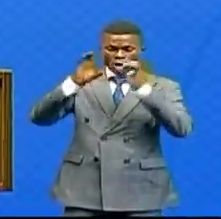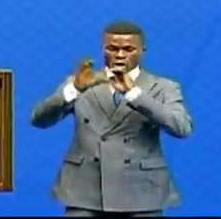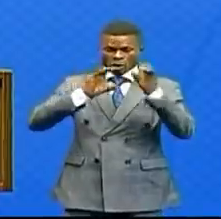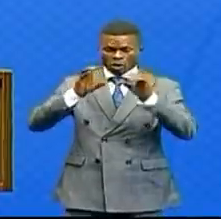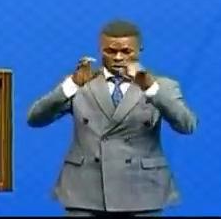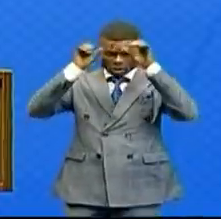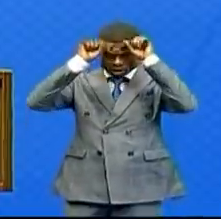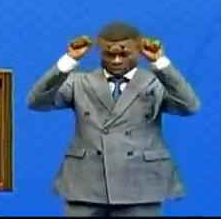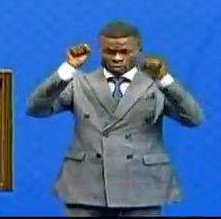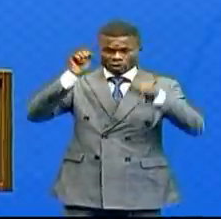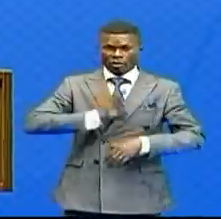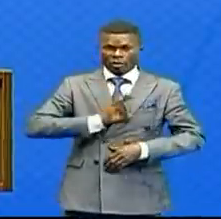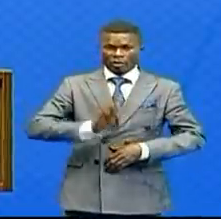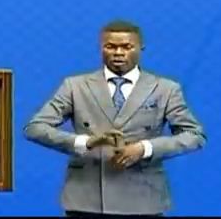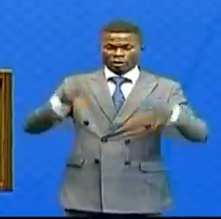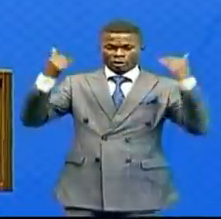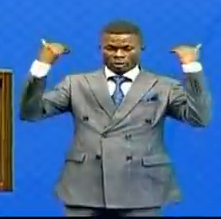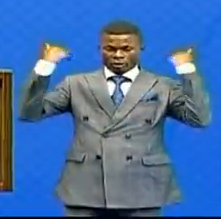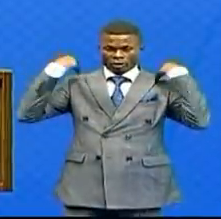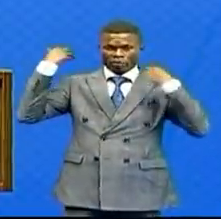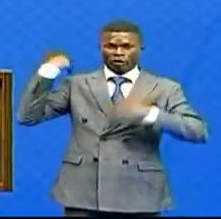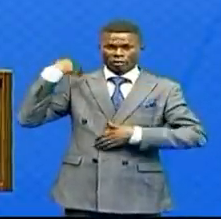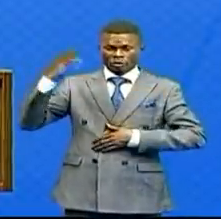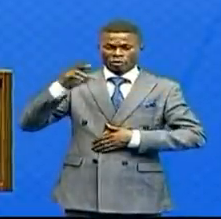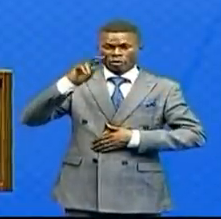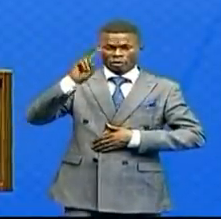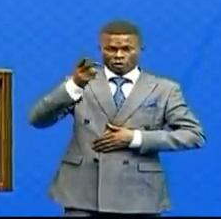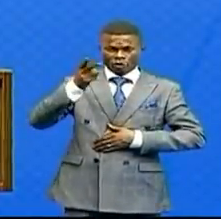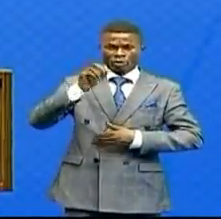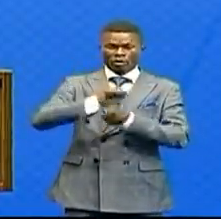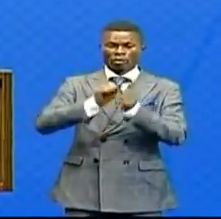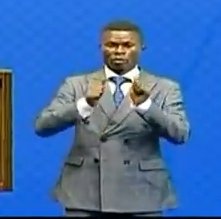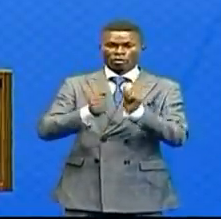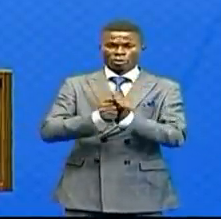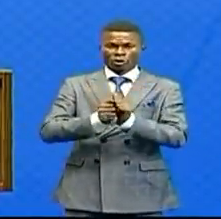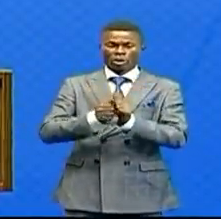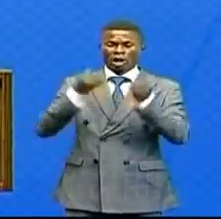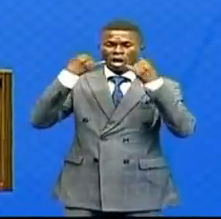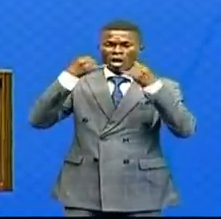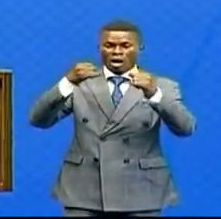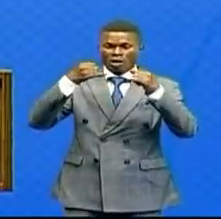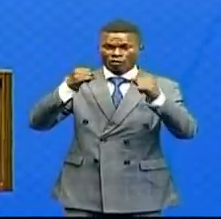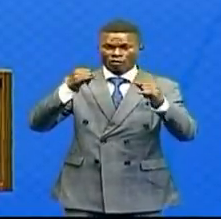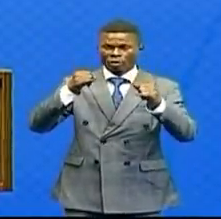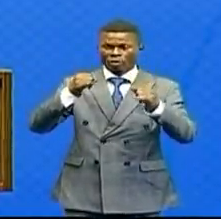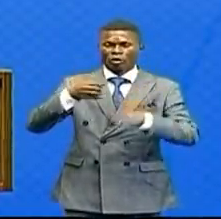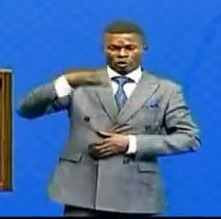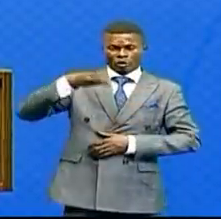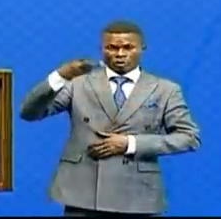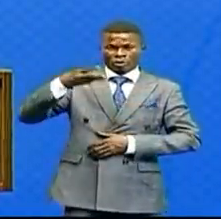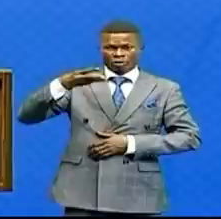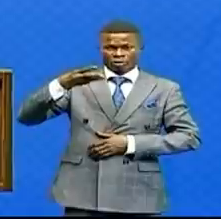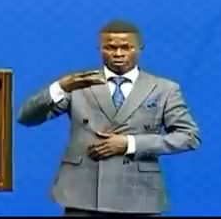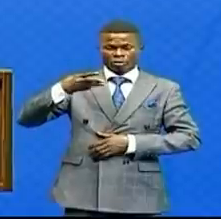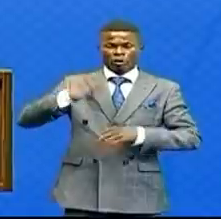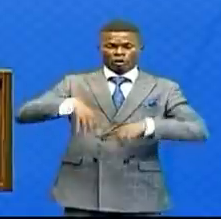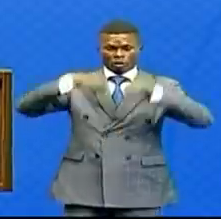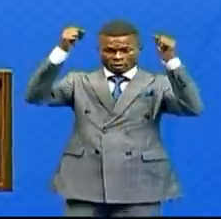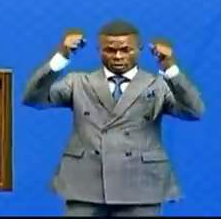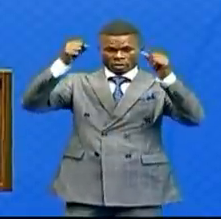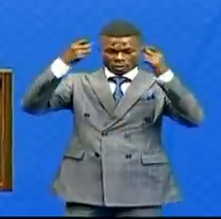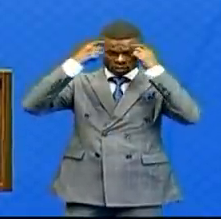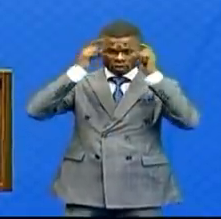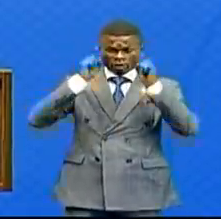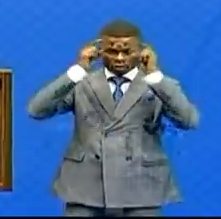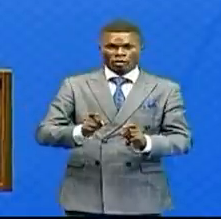du président de la République, chef de l'État. 2. Point d'information. 3. Approbation d'un relevé